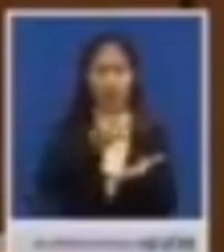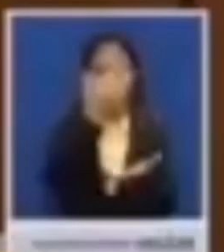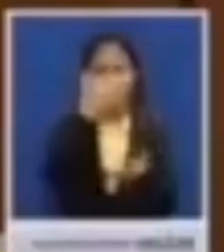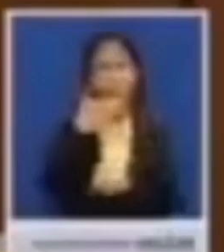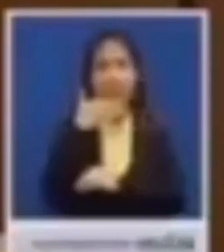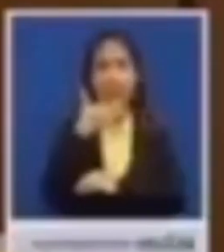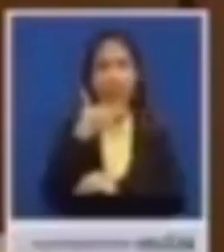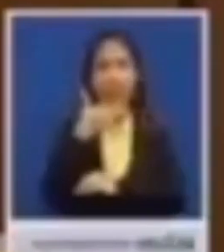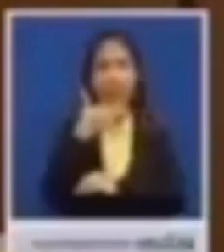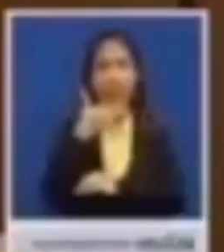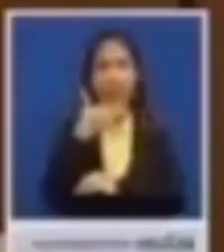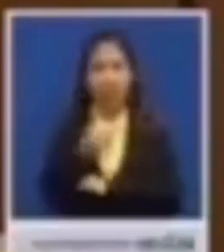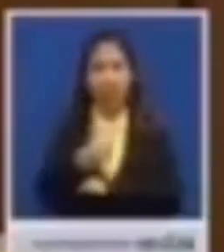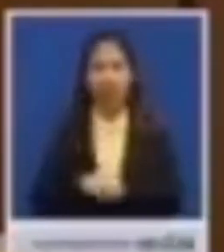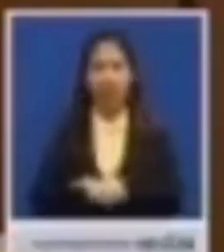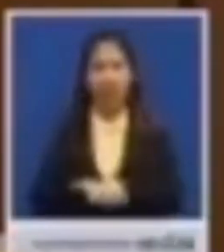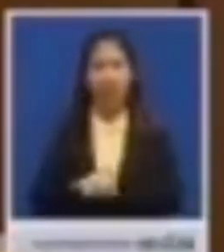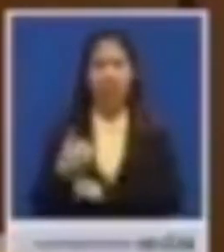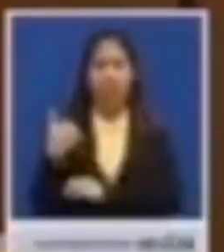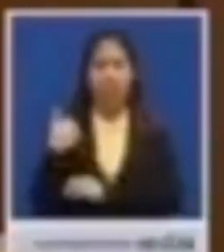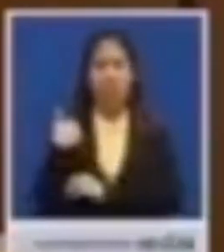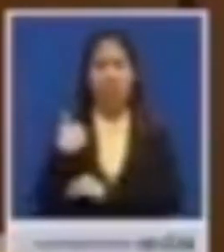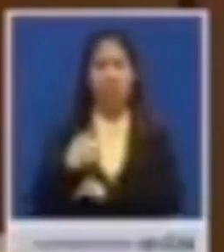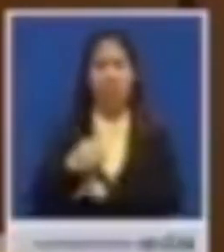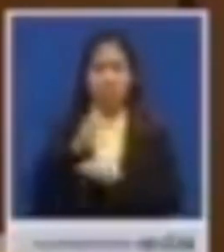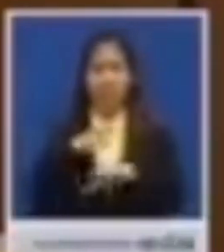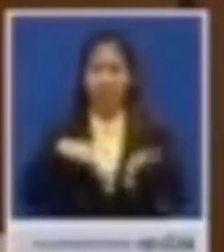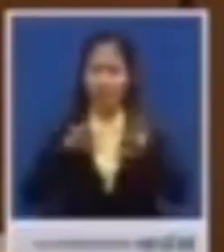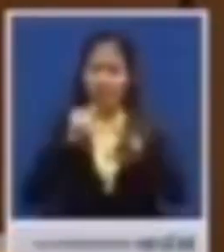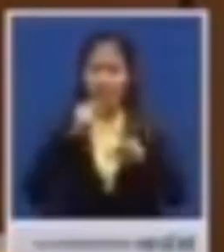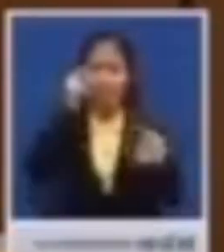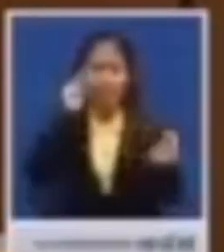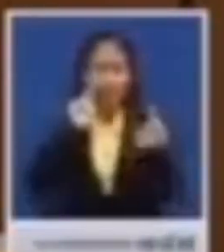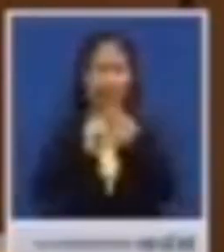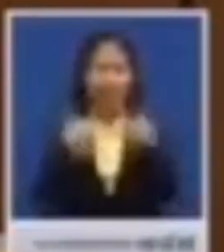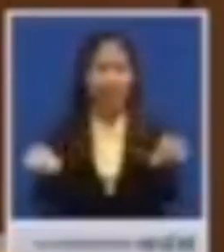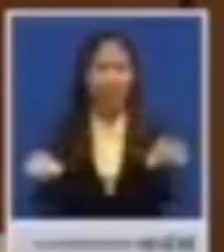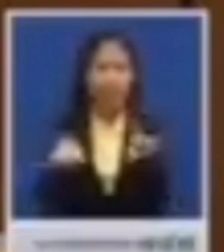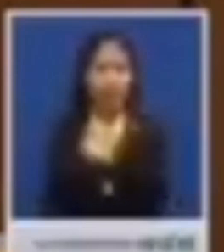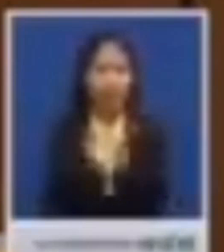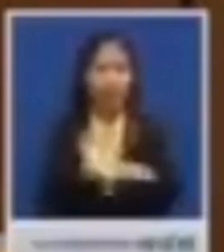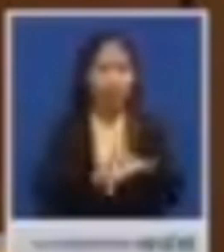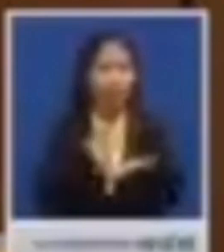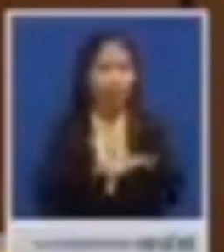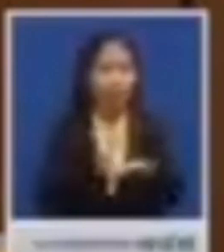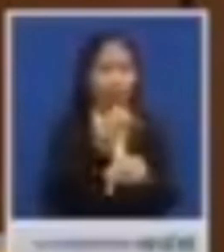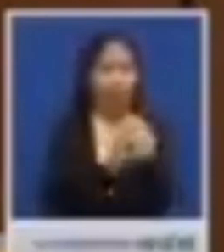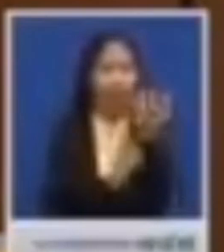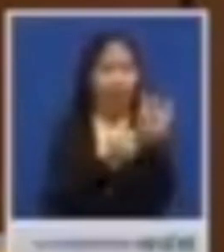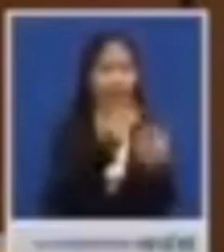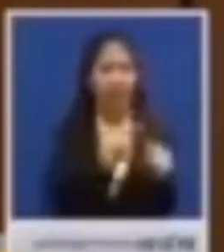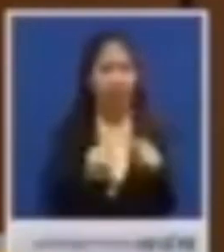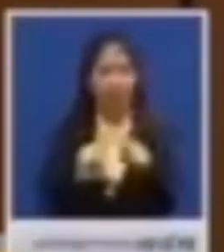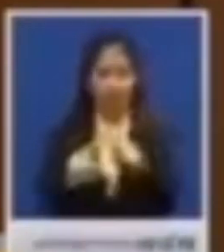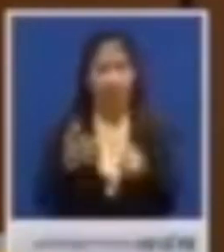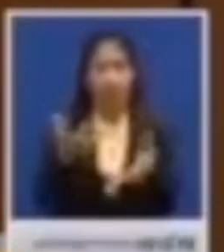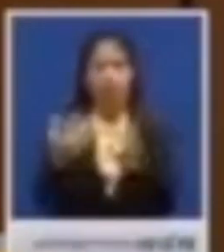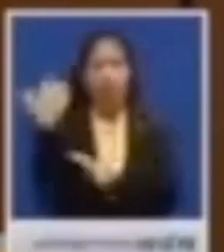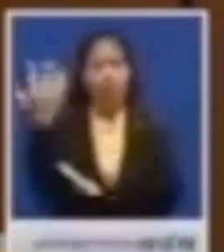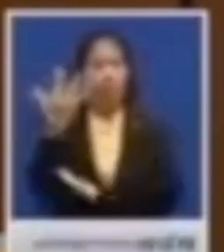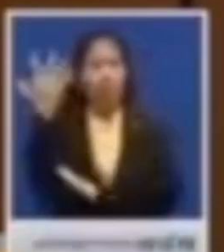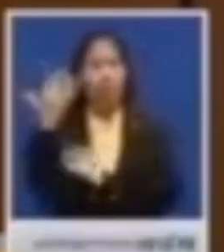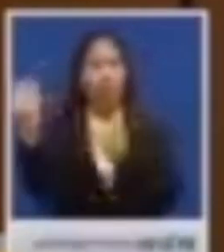โดยนี้การบริหารและการแผ่นดินระยะต่อไปจำเป็นอย่างยิ่งต้องคำนึงถึงผลกระทบด้านทรัพยากรธรรมชาติสิ่งแวดล้อมและการเปลี่ยนแปลงสภาพภูมิอากา